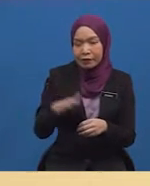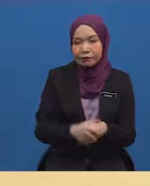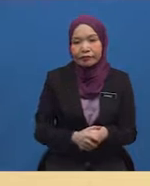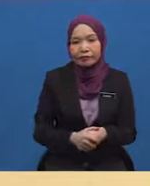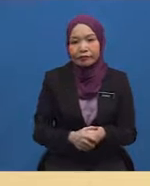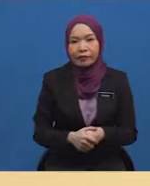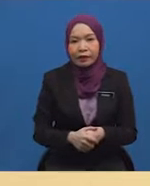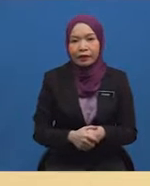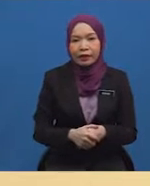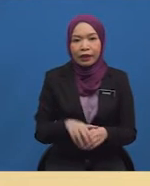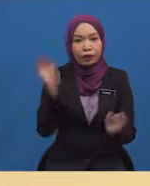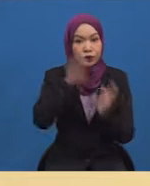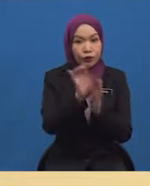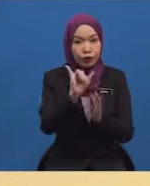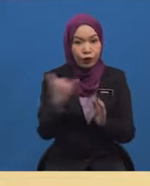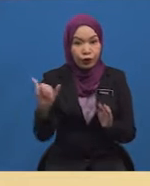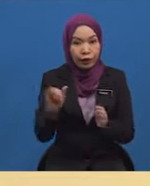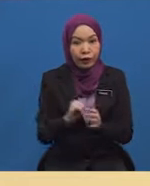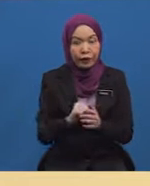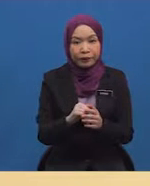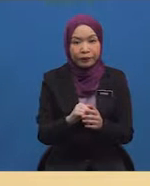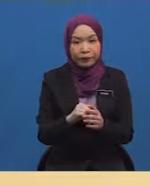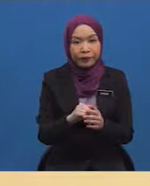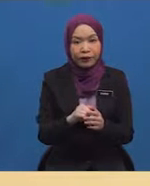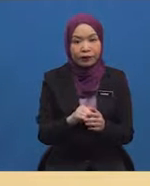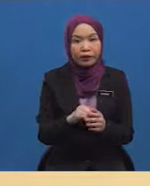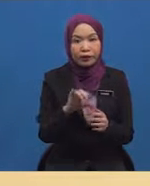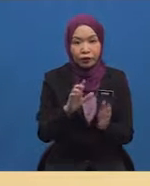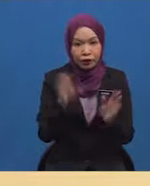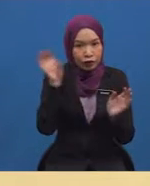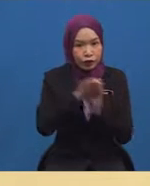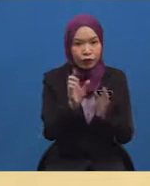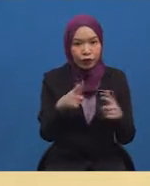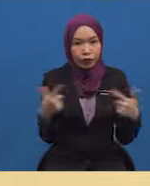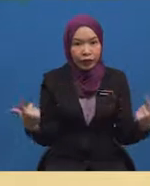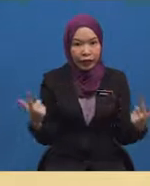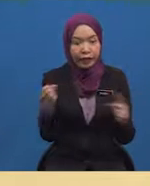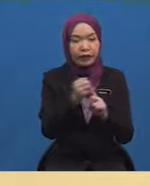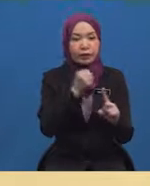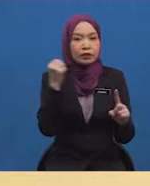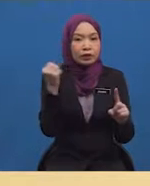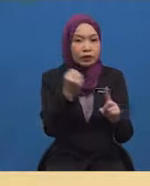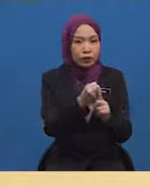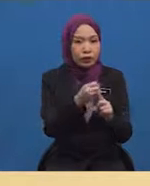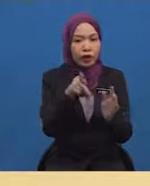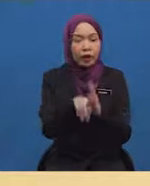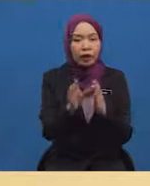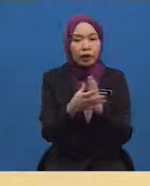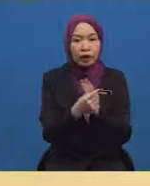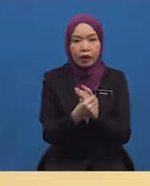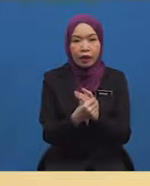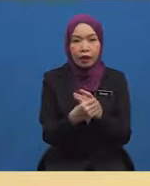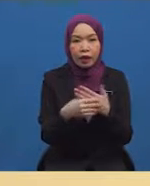seperti sistem pengangkutan yang moden, bangunan-bangunan sekolah dan hospital